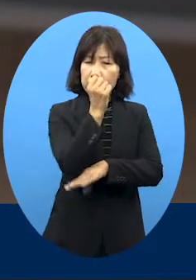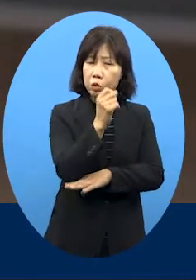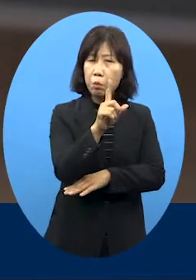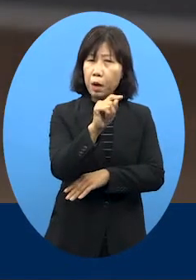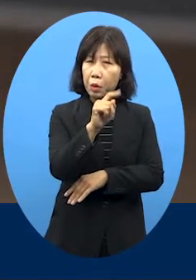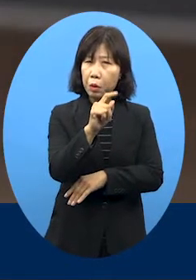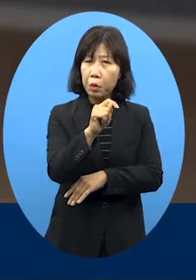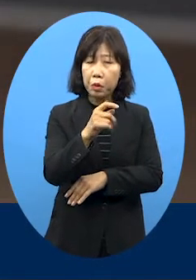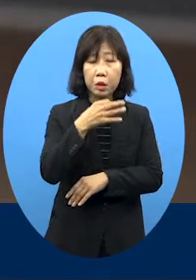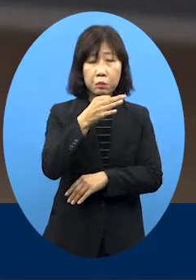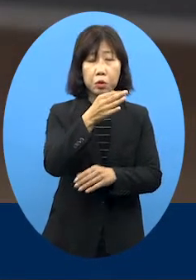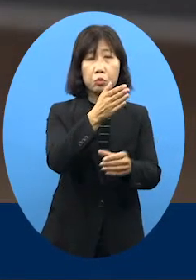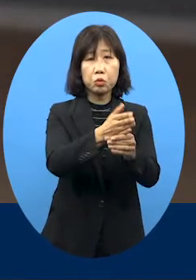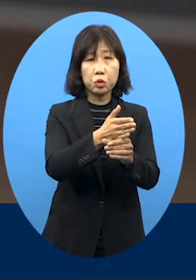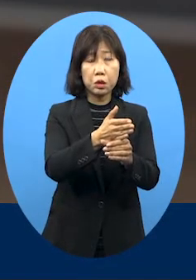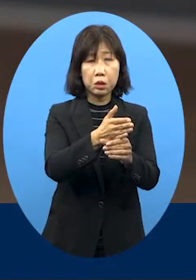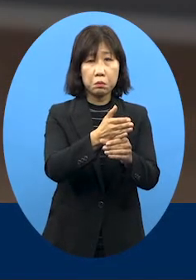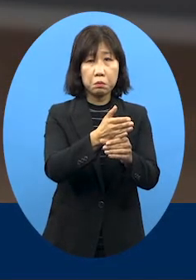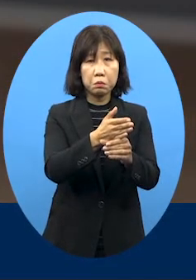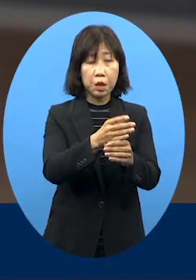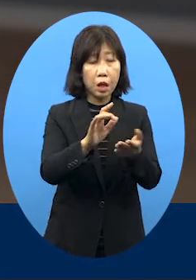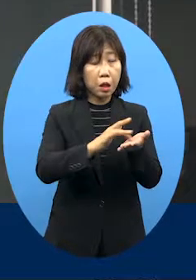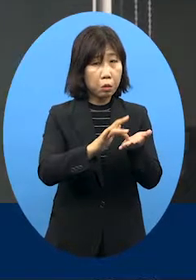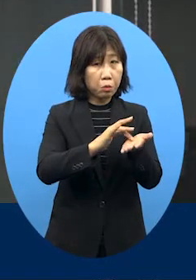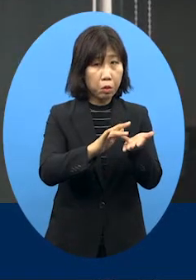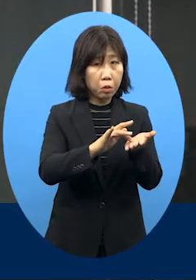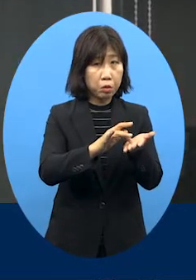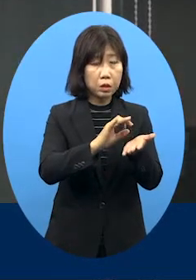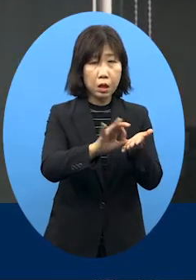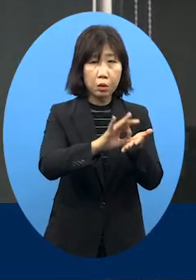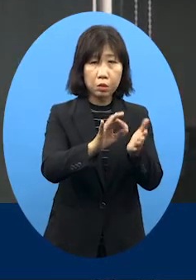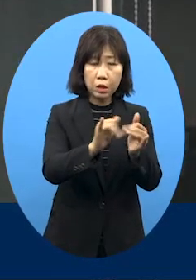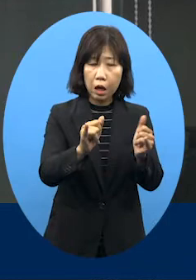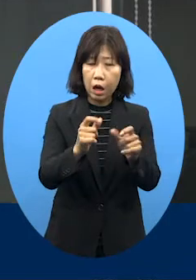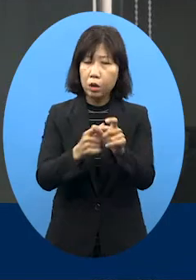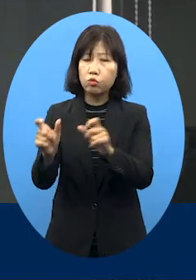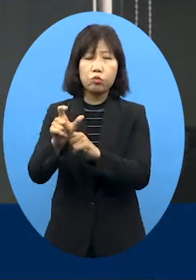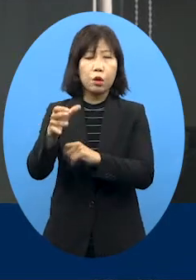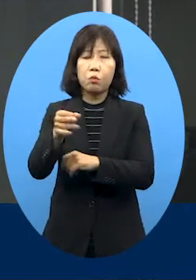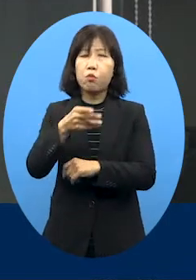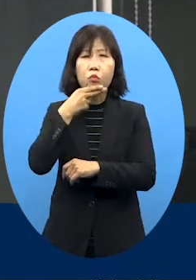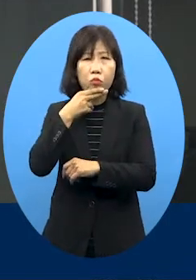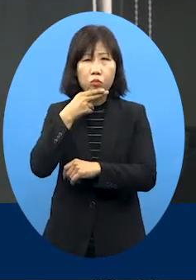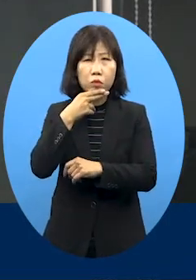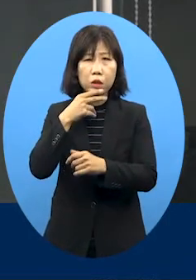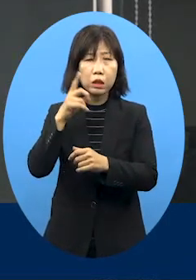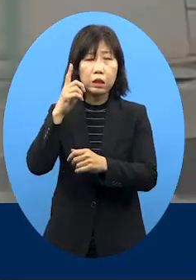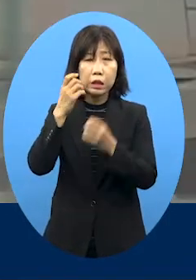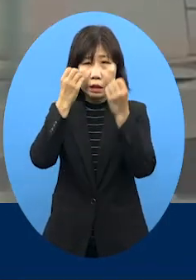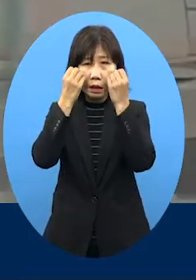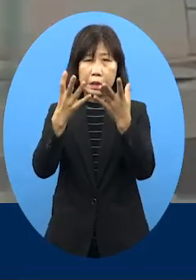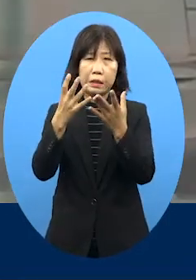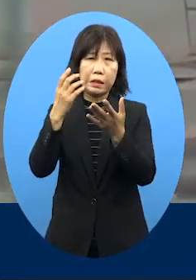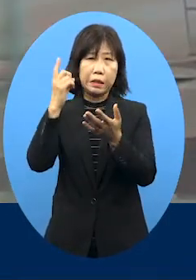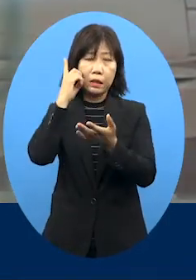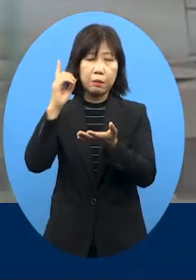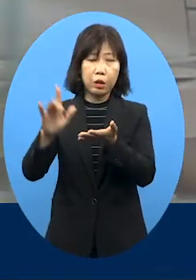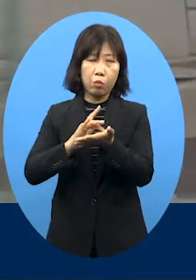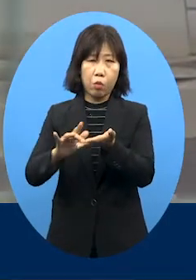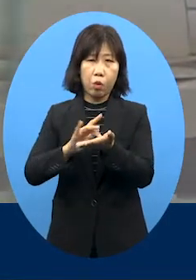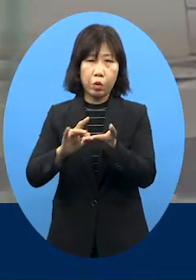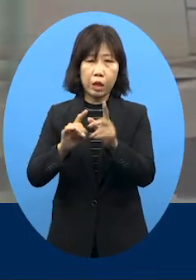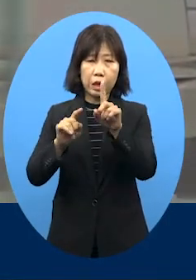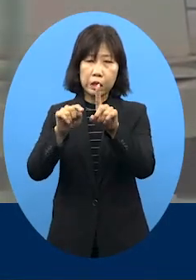이미 월 만원 이상의 요금을 내고 있는 음성통화 중심의 휴대폰 이용자가 큰 추가비용없이 최신 스마트폰과